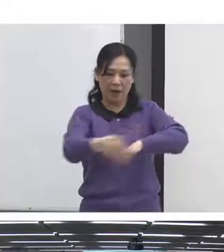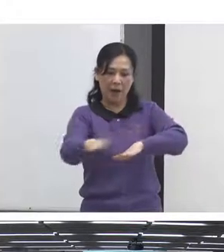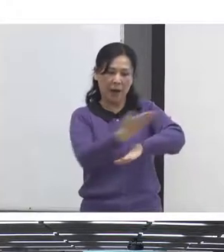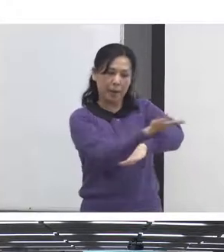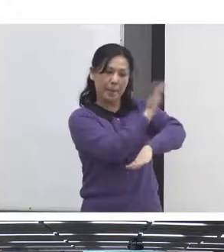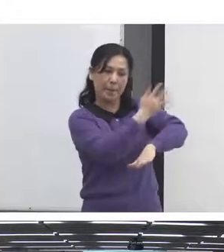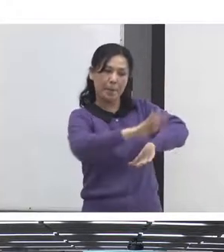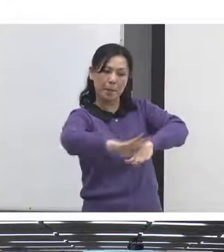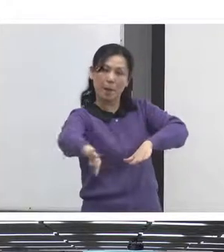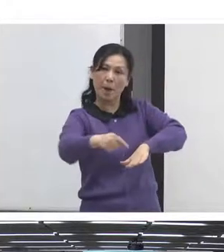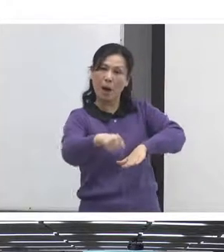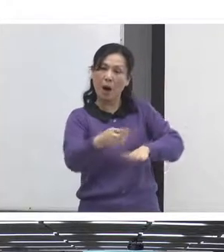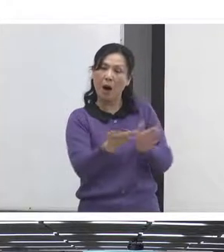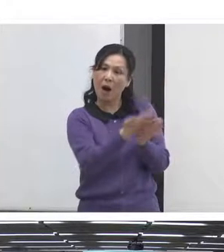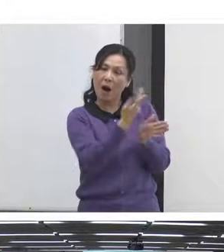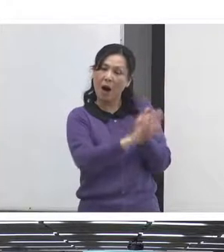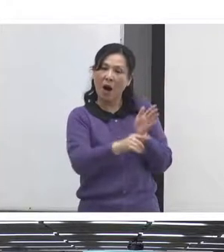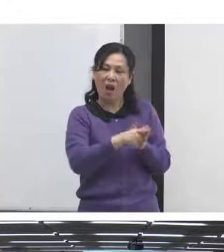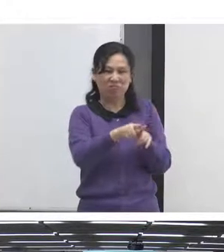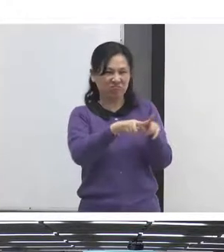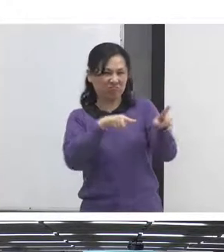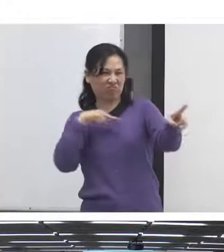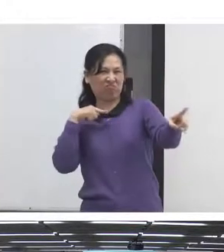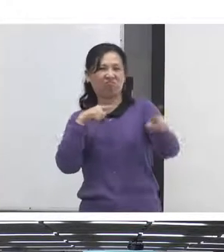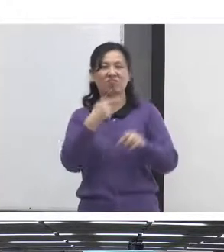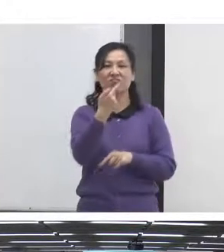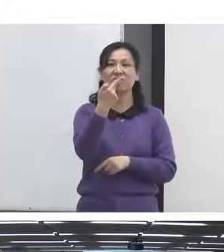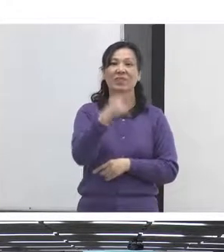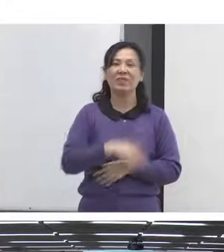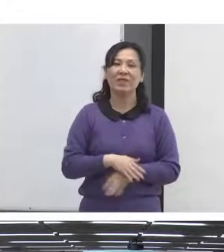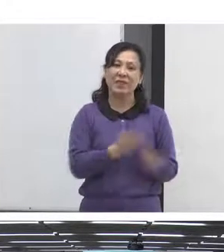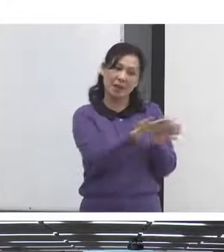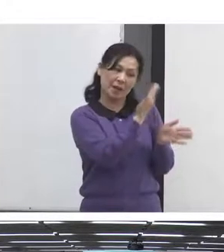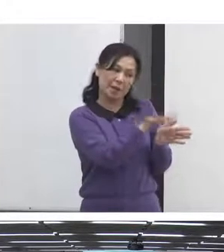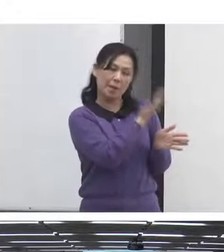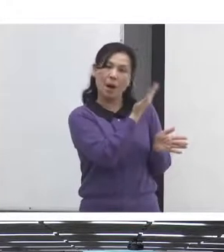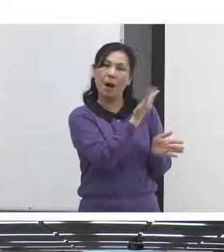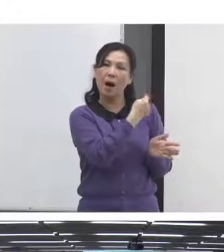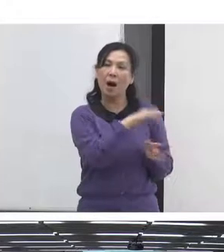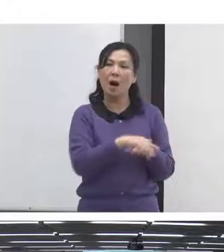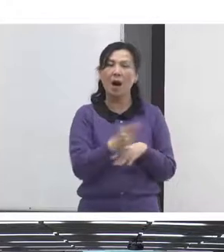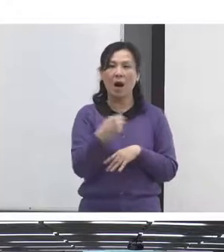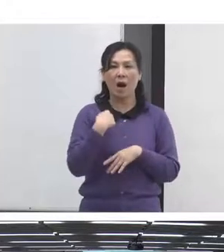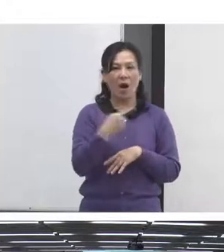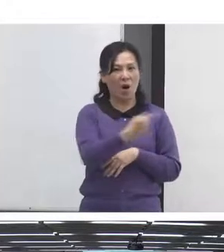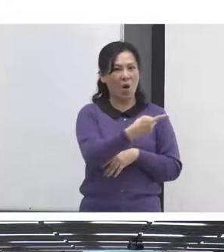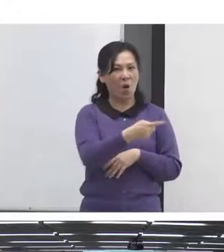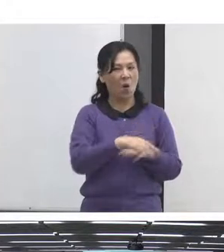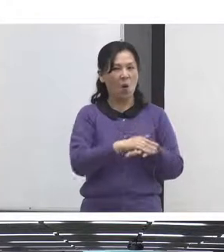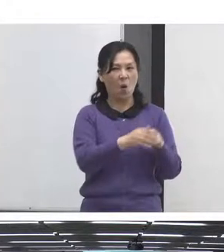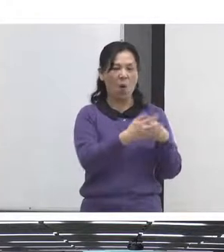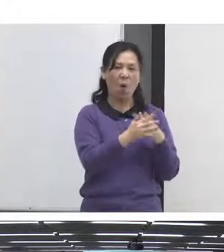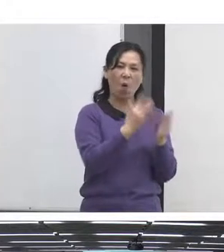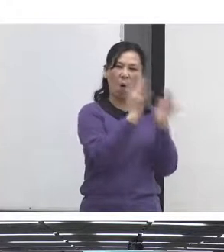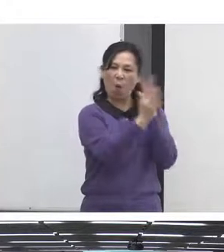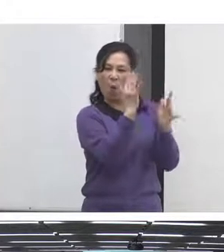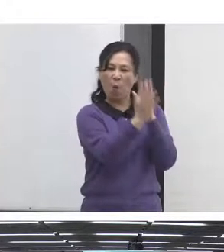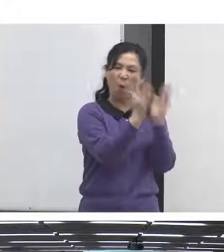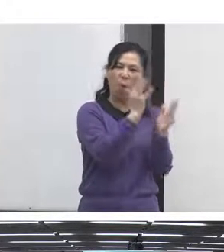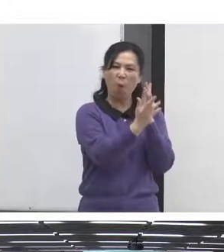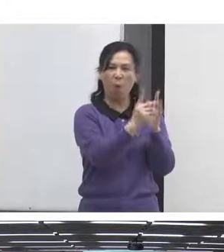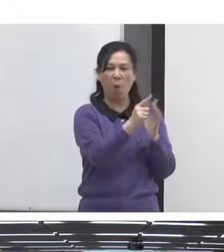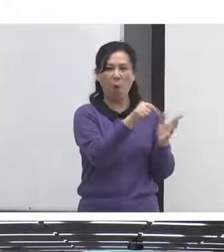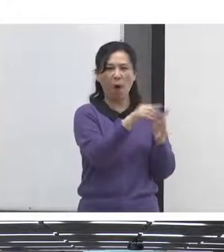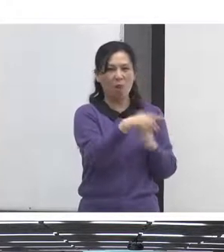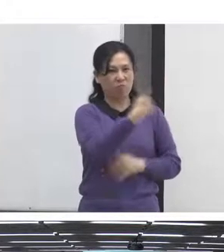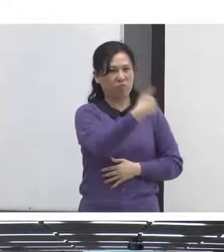实是相差非常的大。那你可以看到北边大部分就是城市的精华区啊，然后闹区啊，或者是一些比